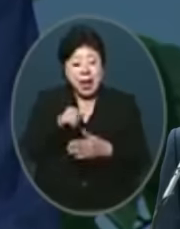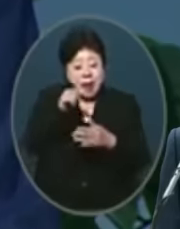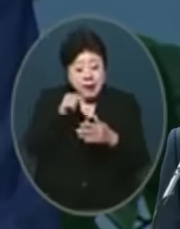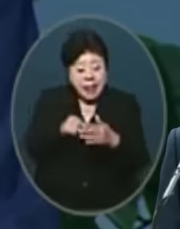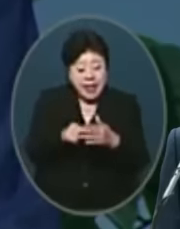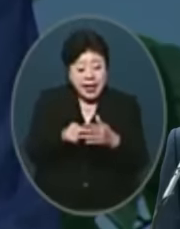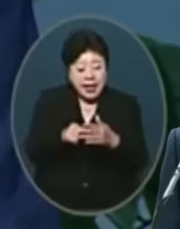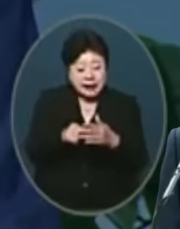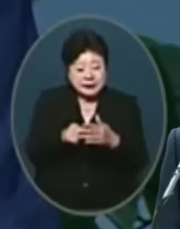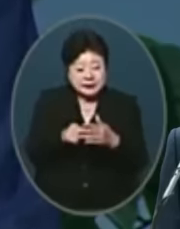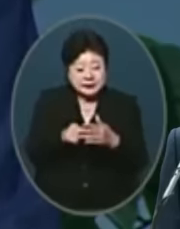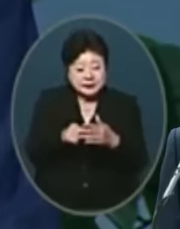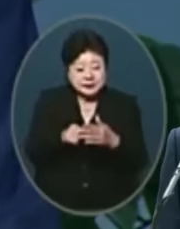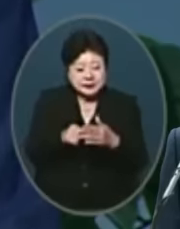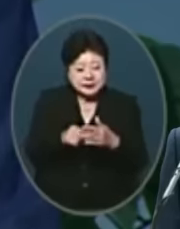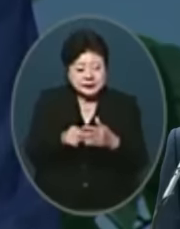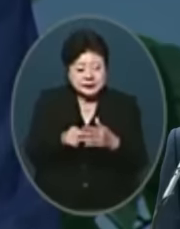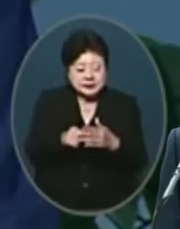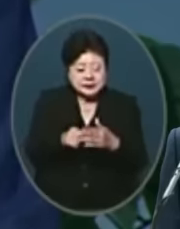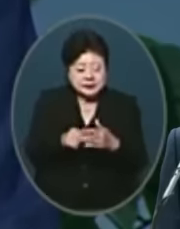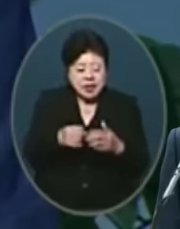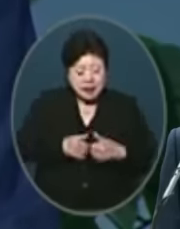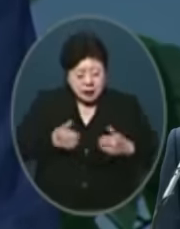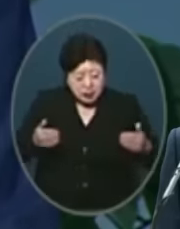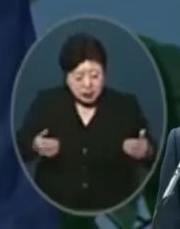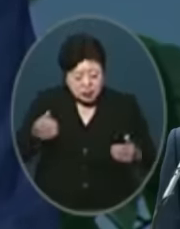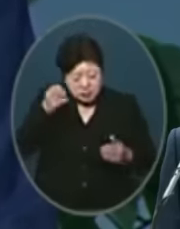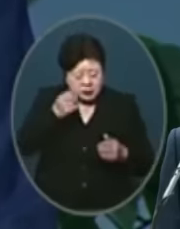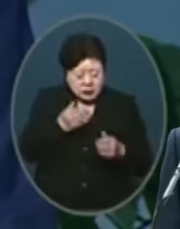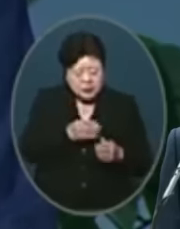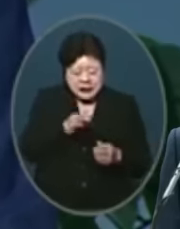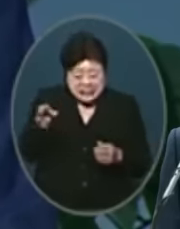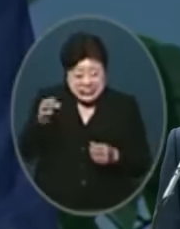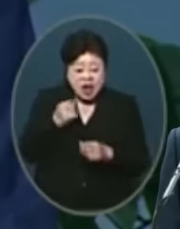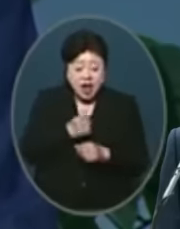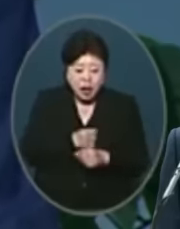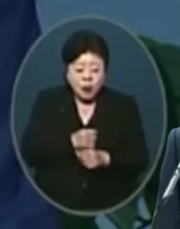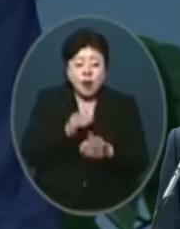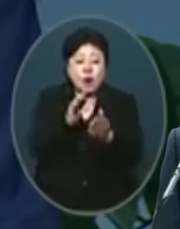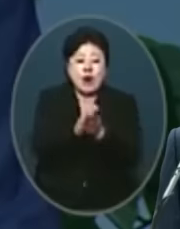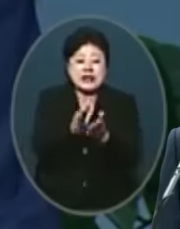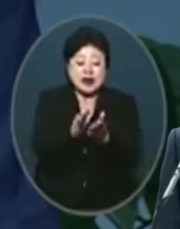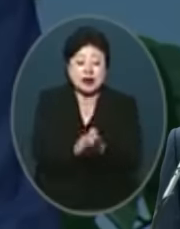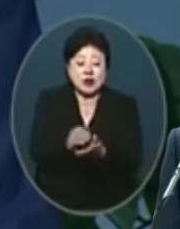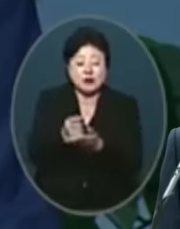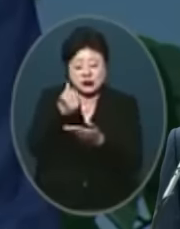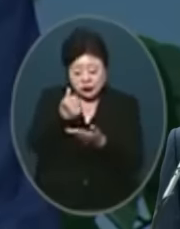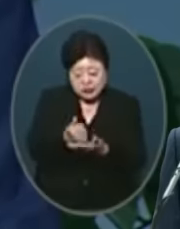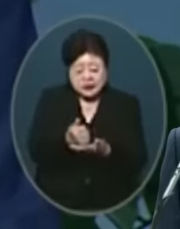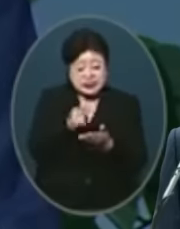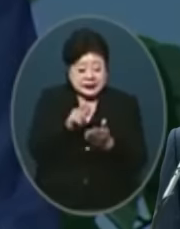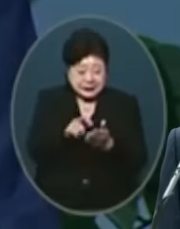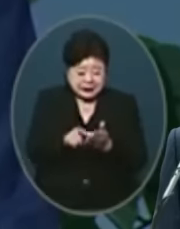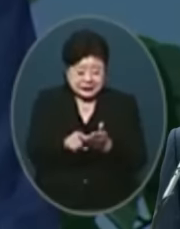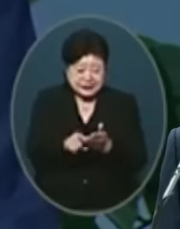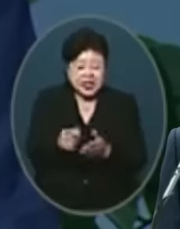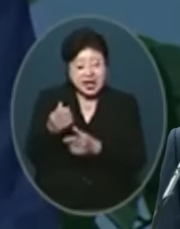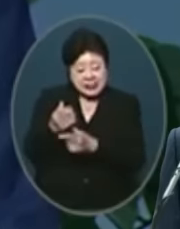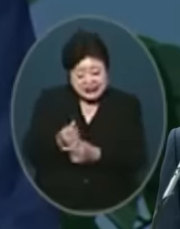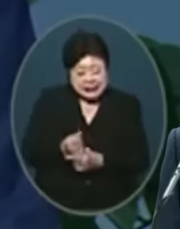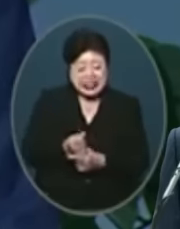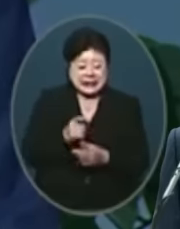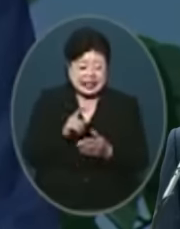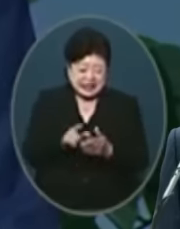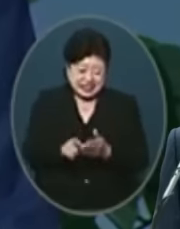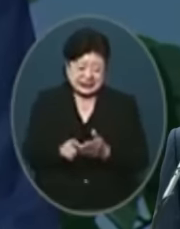마음을 열고 보혜사 성령님을 인정하고 환영하고 모시드리고 의지하고